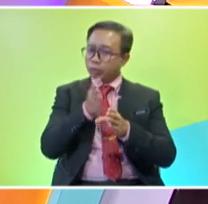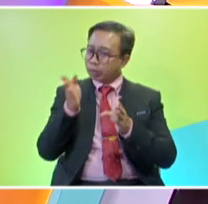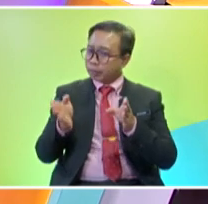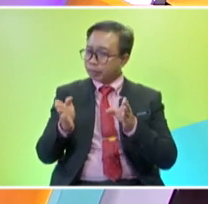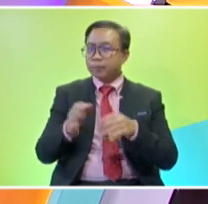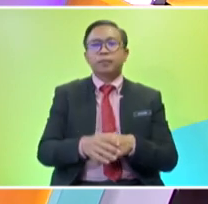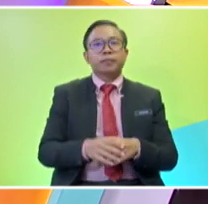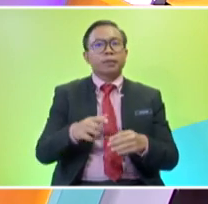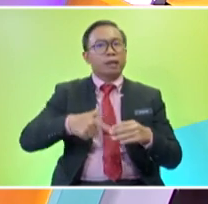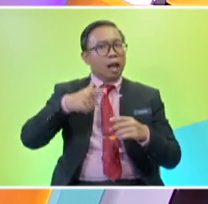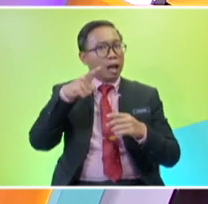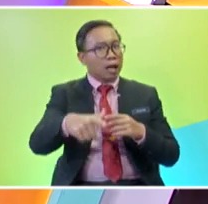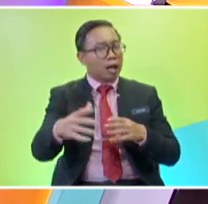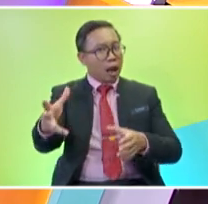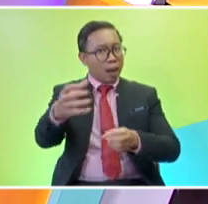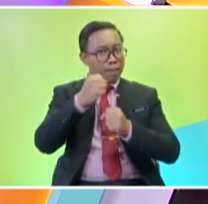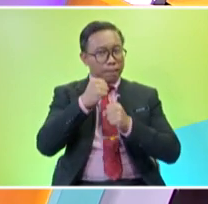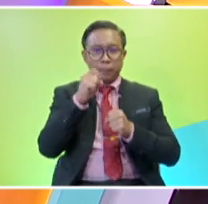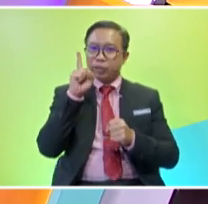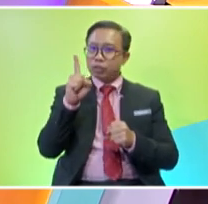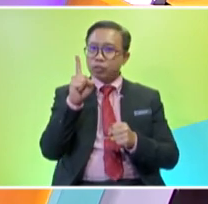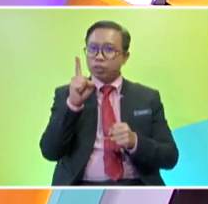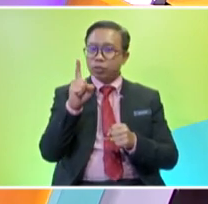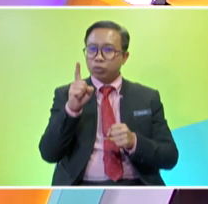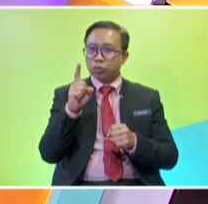langkah seterusnya kita ambil satu